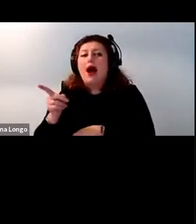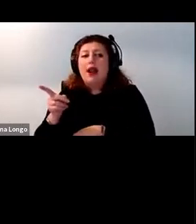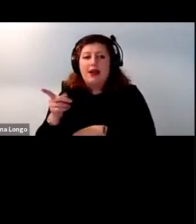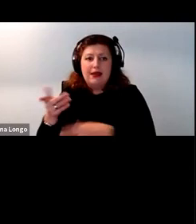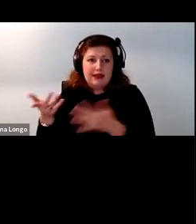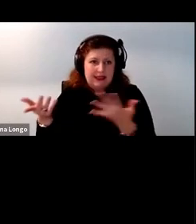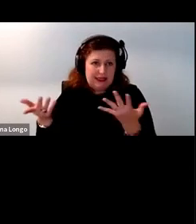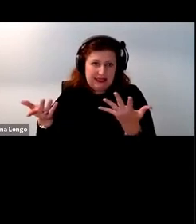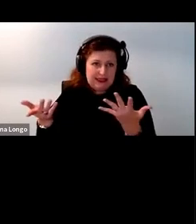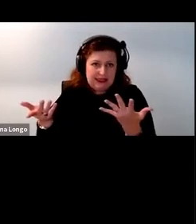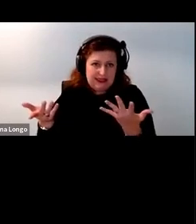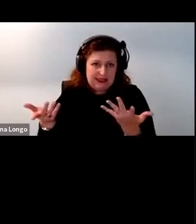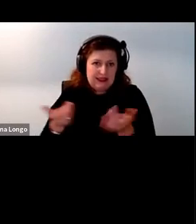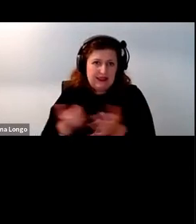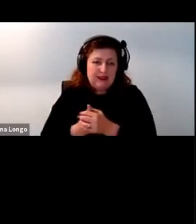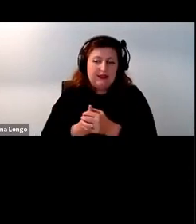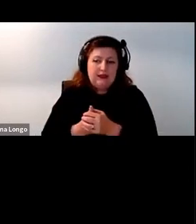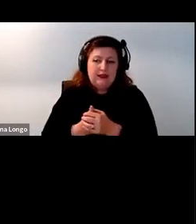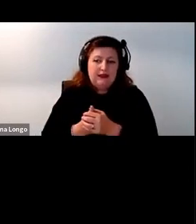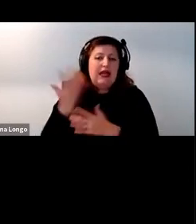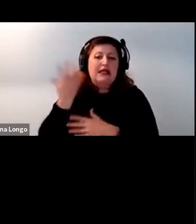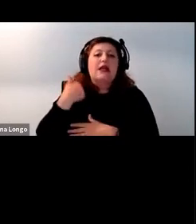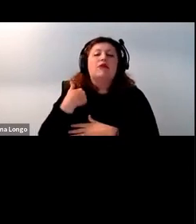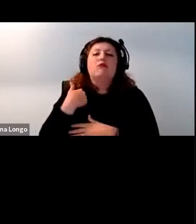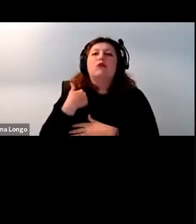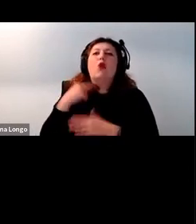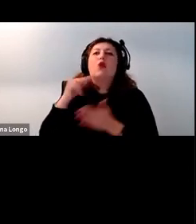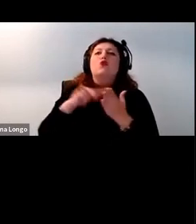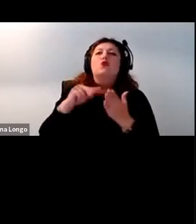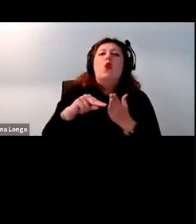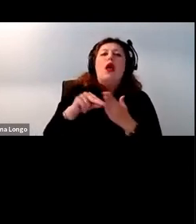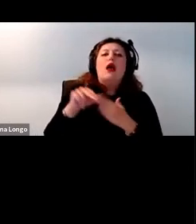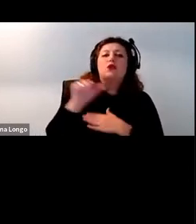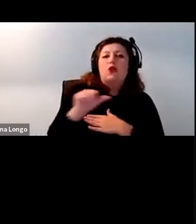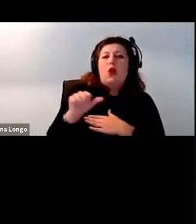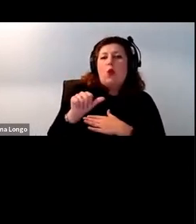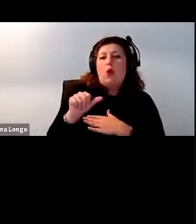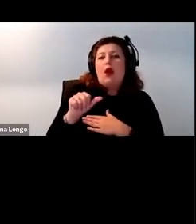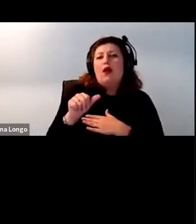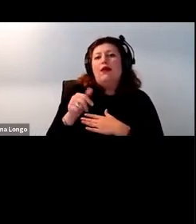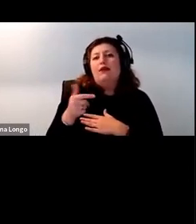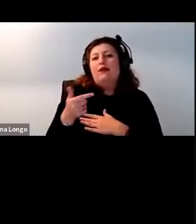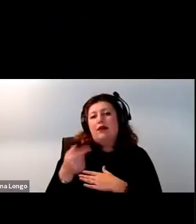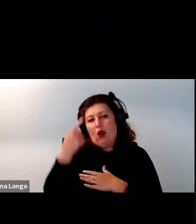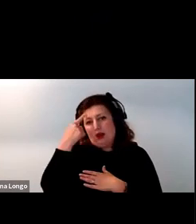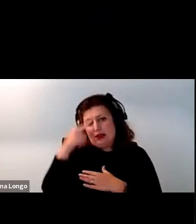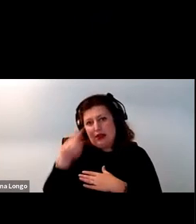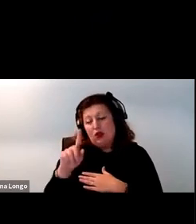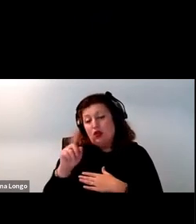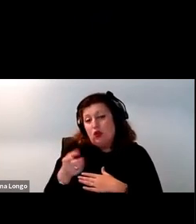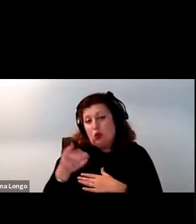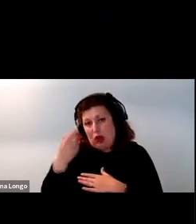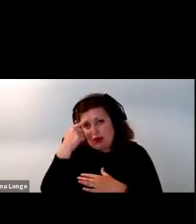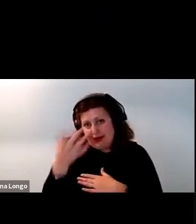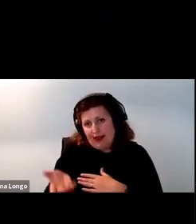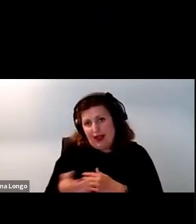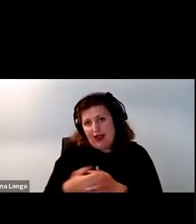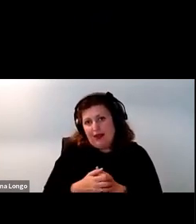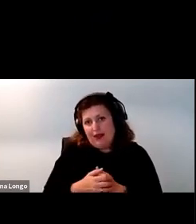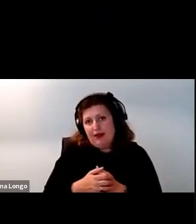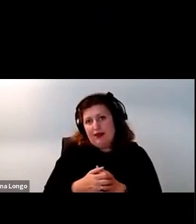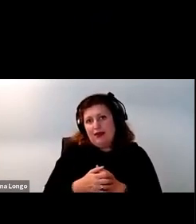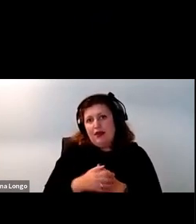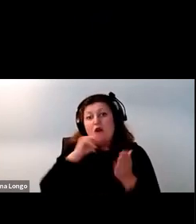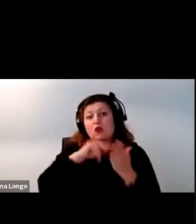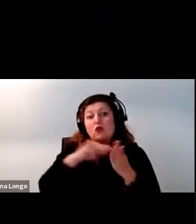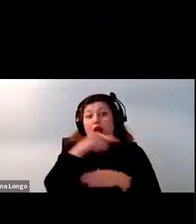questo. Giulia penserà alla scuola di Msolua, che purtroppo è una delle scuole, vero Giulia, lo sapevo, che è rimasta fuori, ecco.